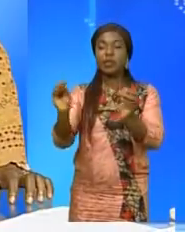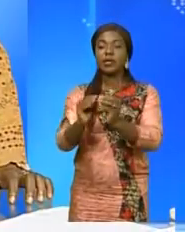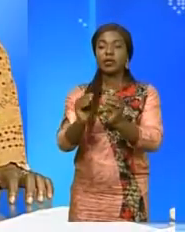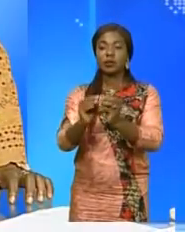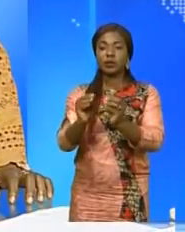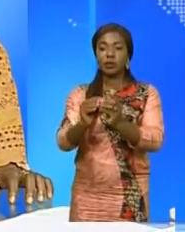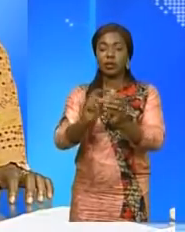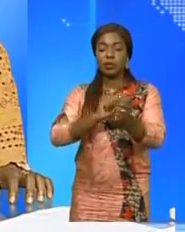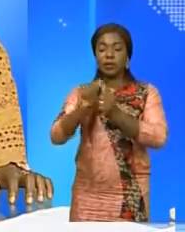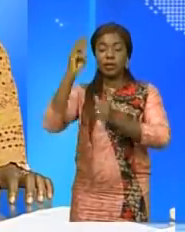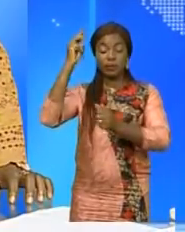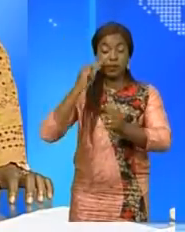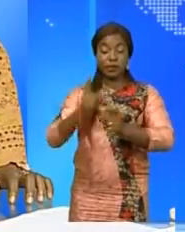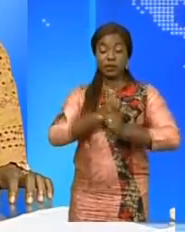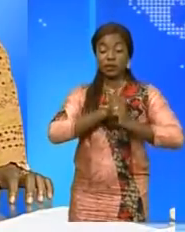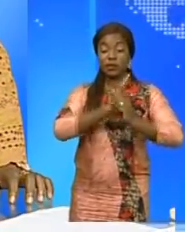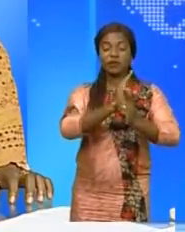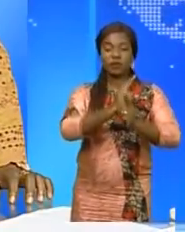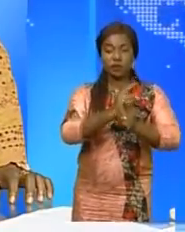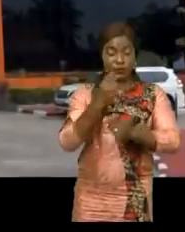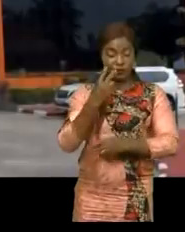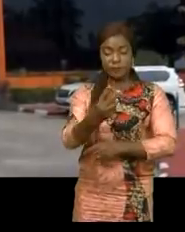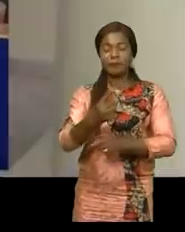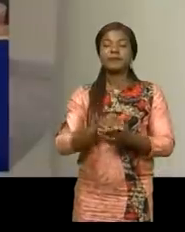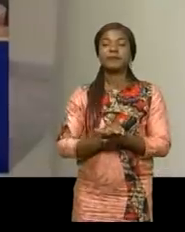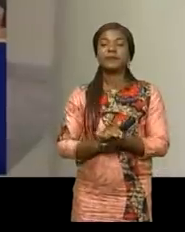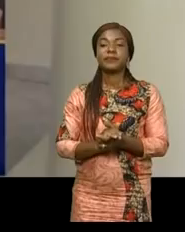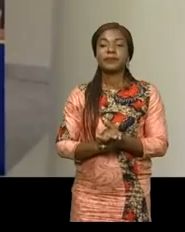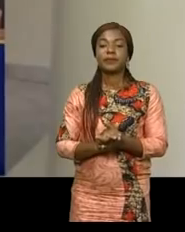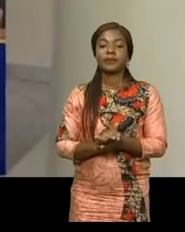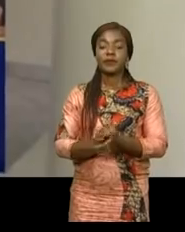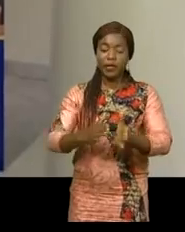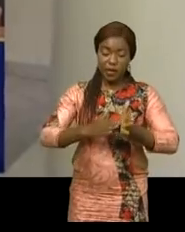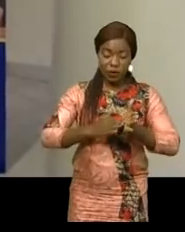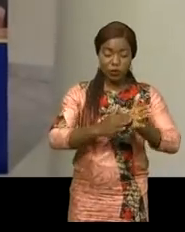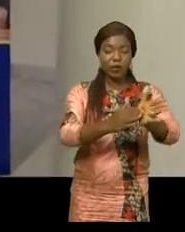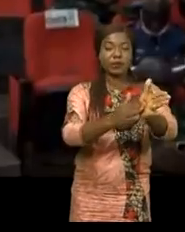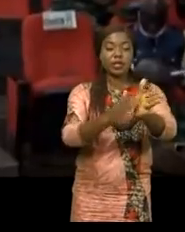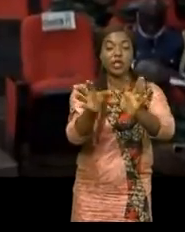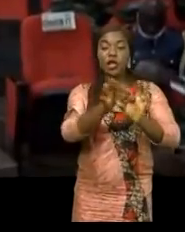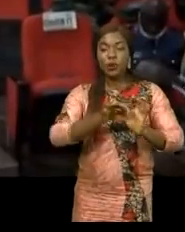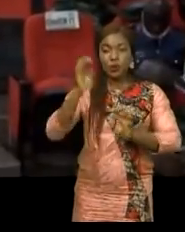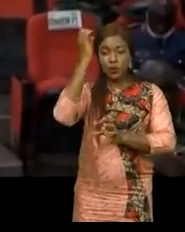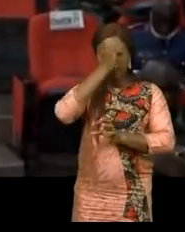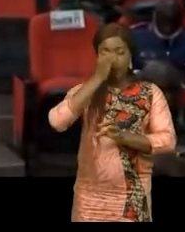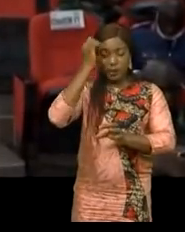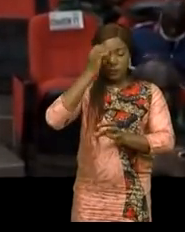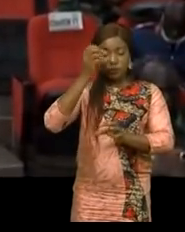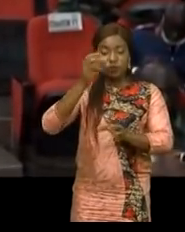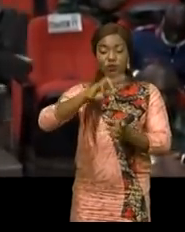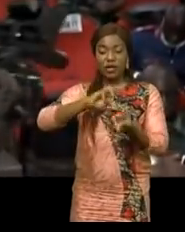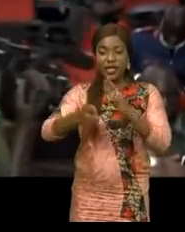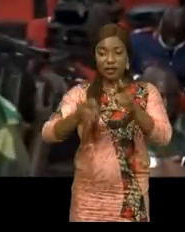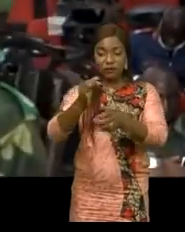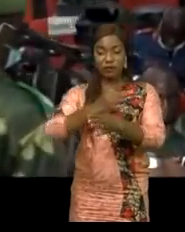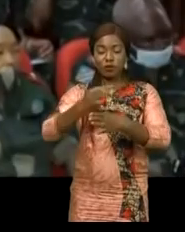de la défense et jaune du goût kaboul ou pour le reportage l'accompagnement de l'union européenne dont la réforme de l'armée congolaise n'est